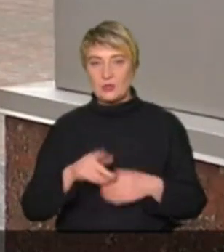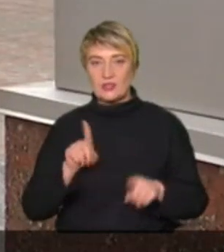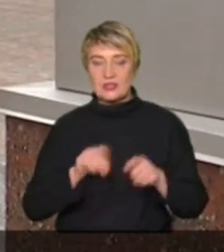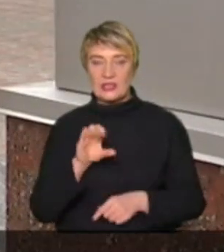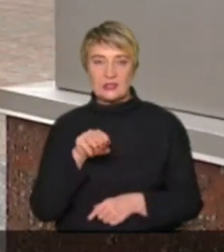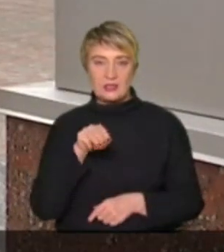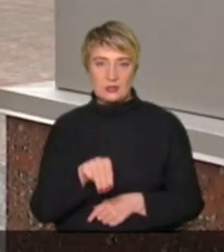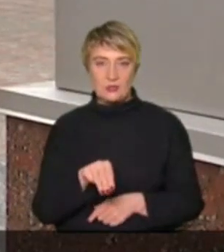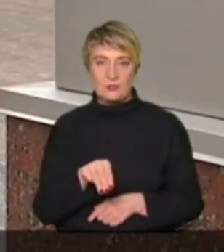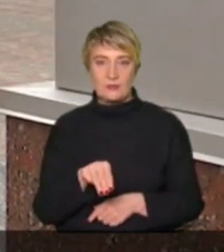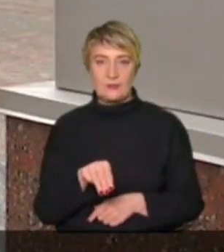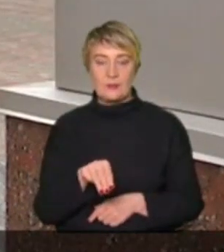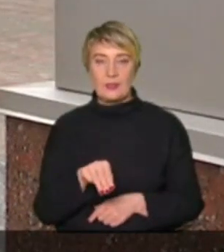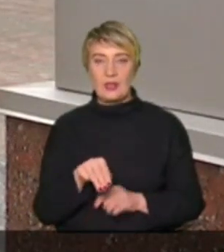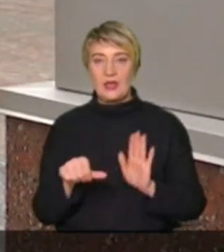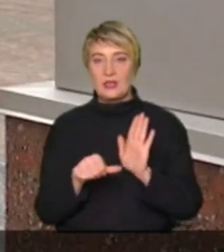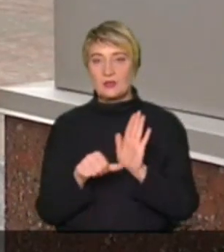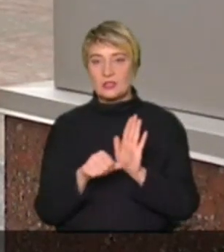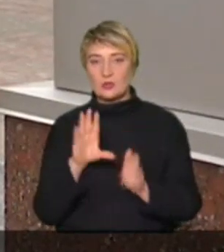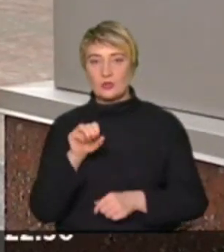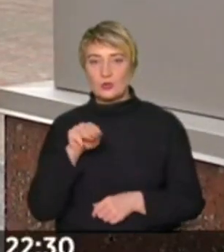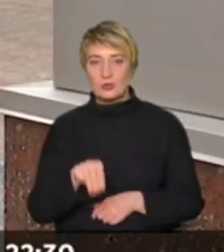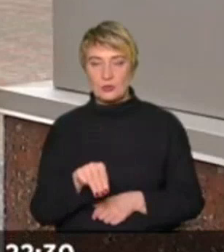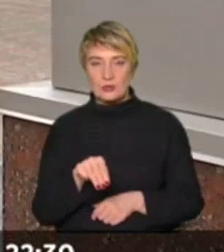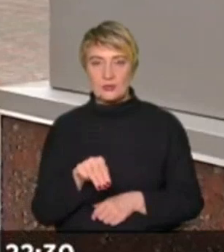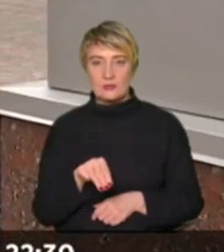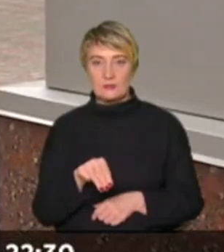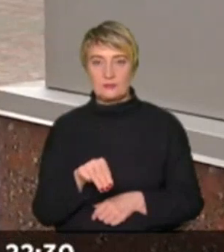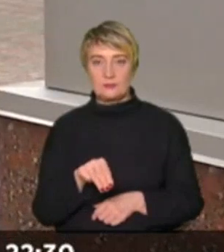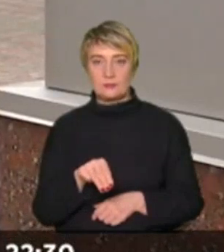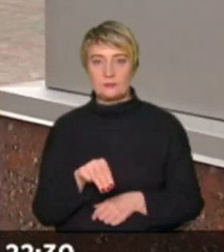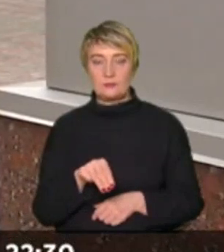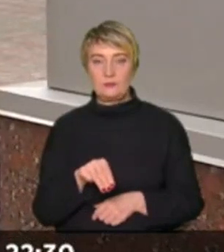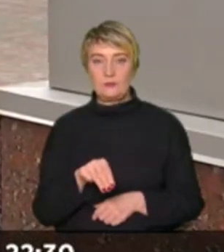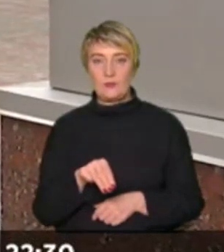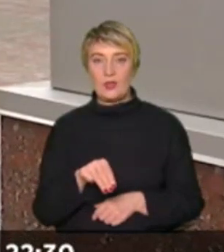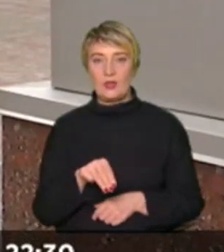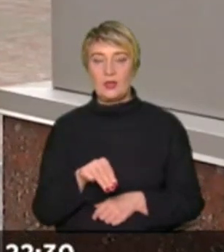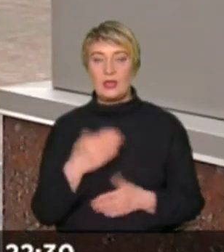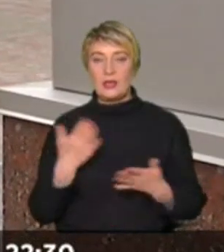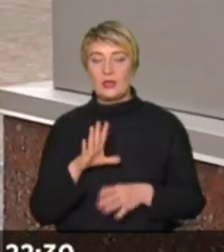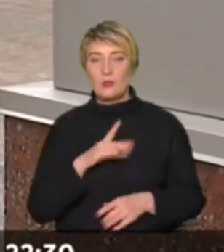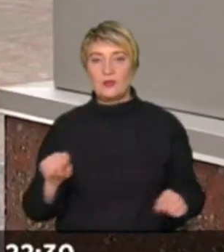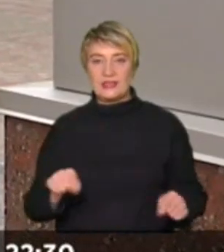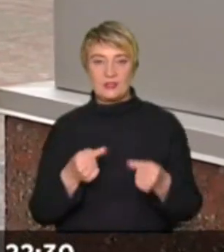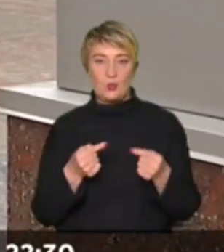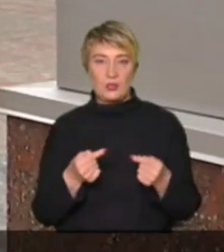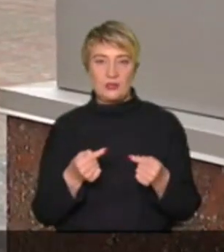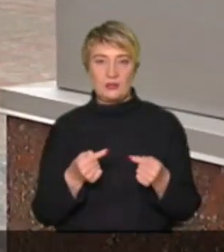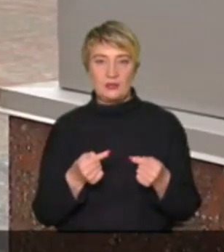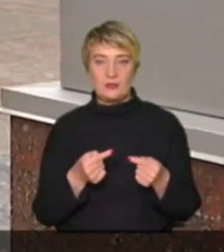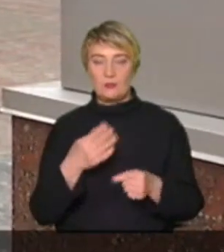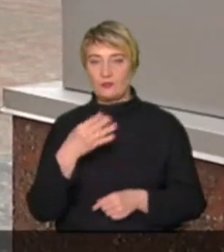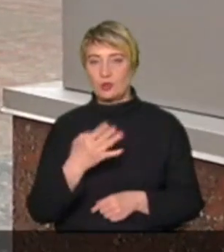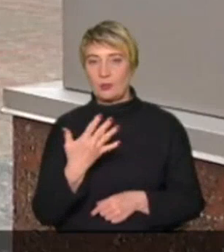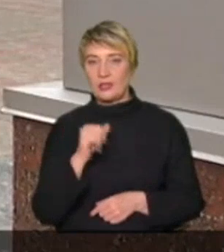статути, тобто 6 статтю статуту Нюрнбергського процесу, який був створений в